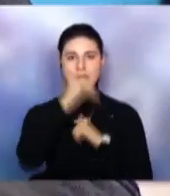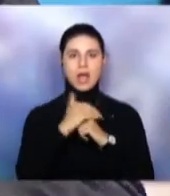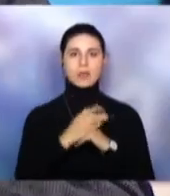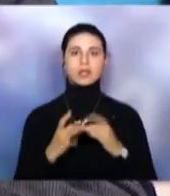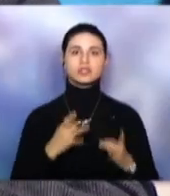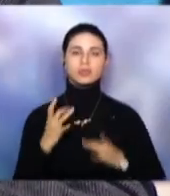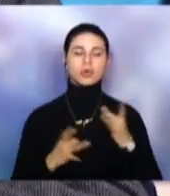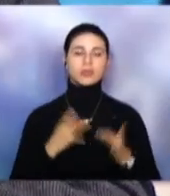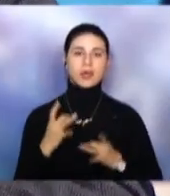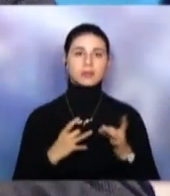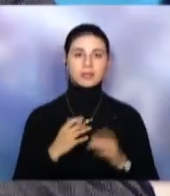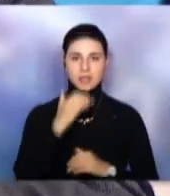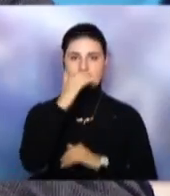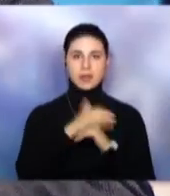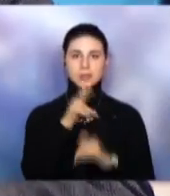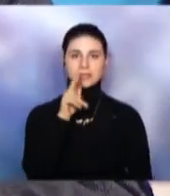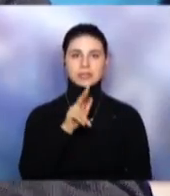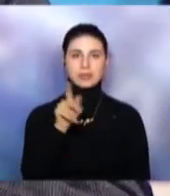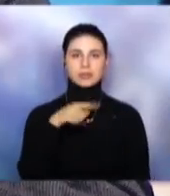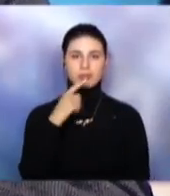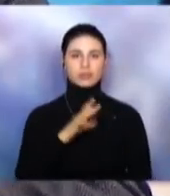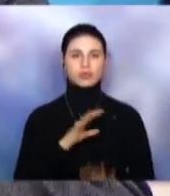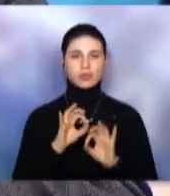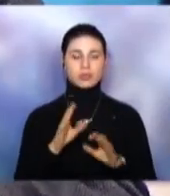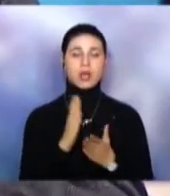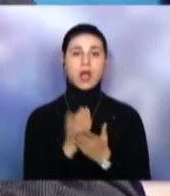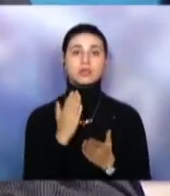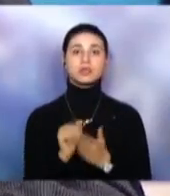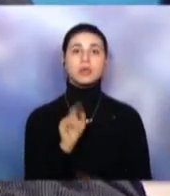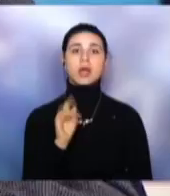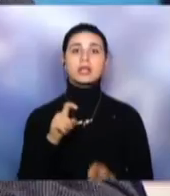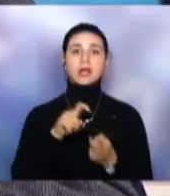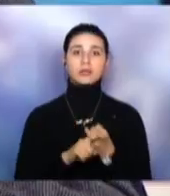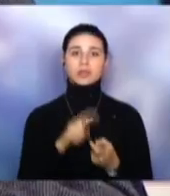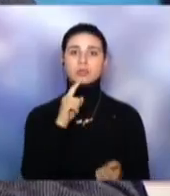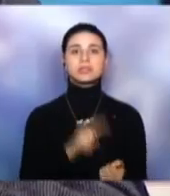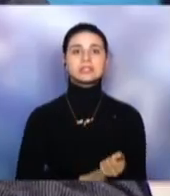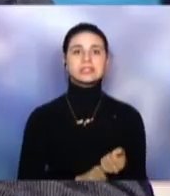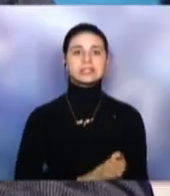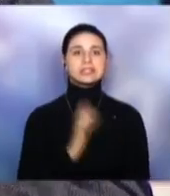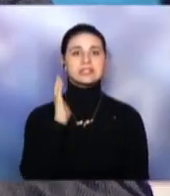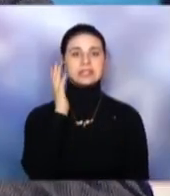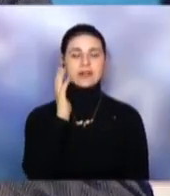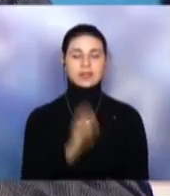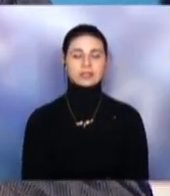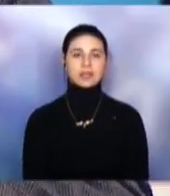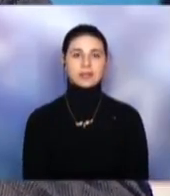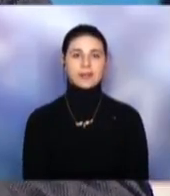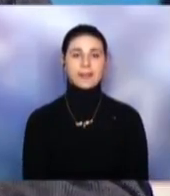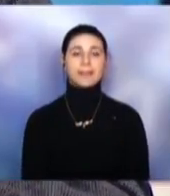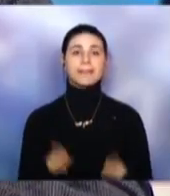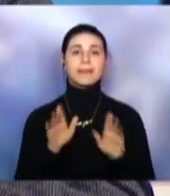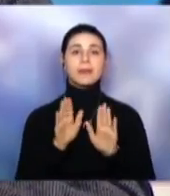საათზე გაღვიძება და ეს დისკომფორტი, რაც მაშინ ჩნდება, არის თუ არა ასოცირებული მართლაც სისხლის წნევასთან. ამ მხოლოდ